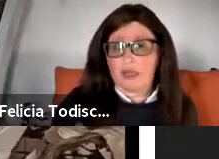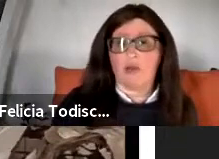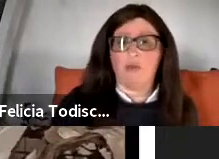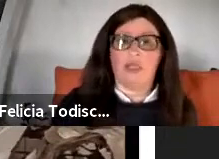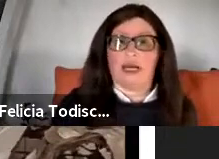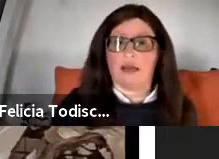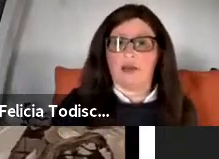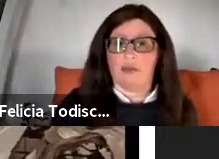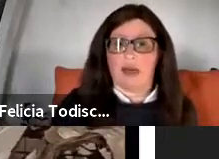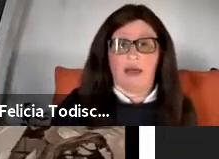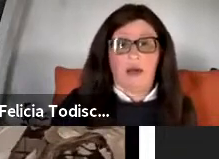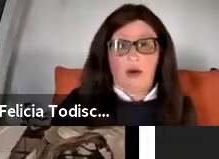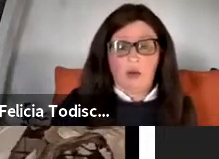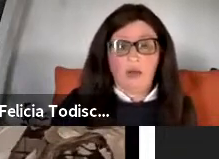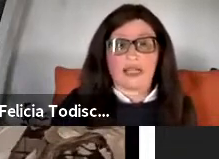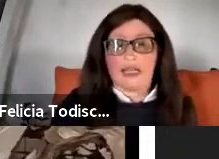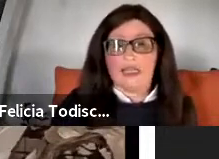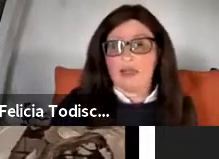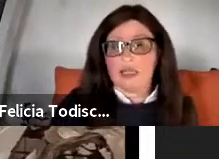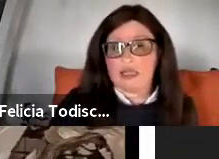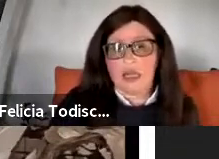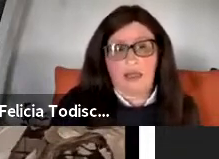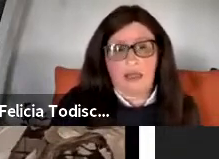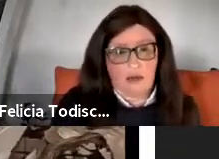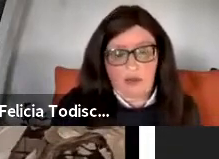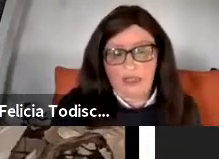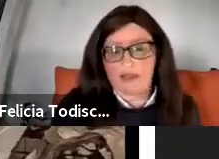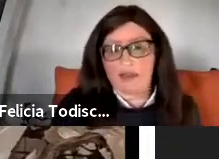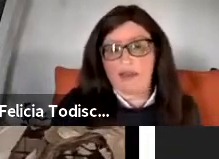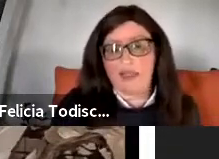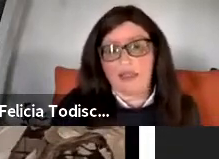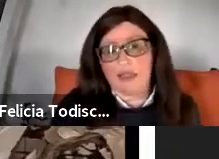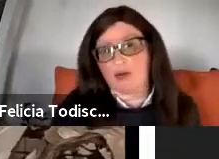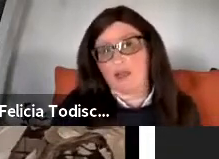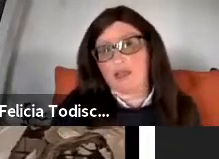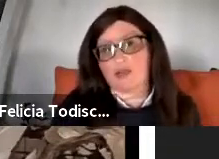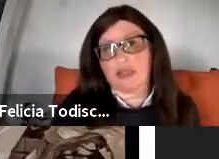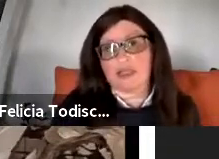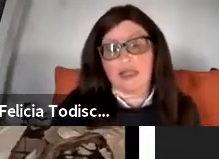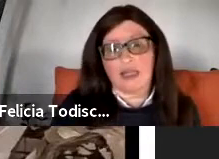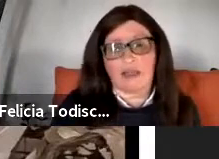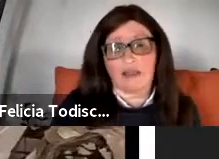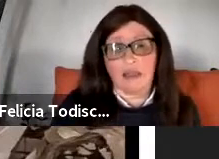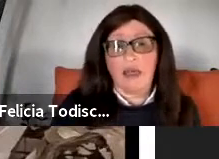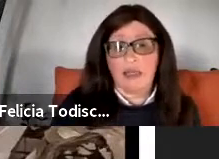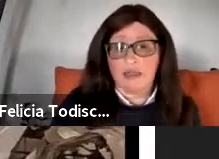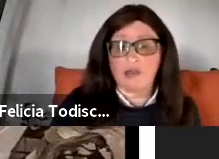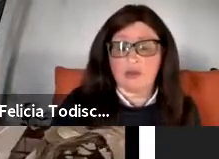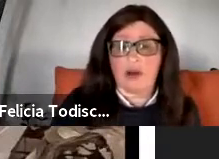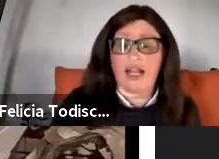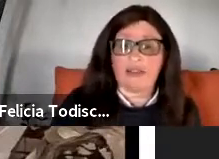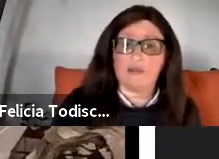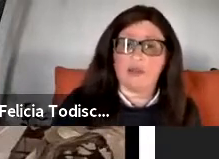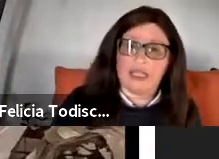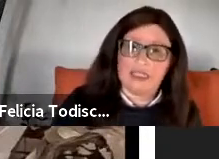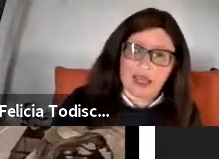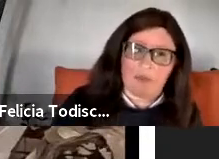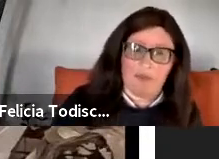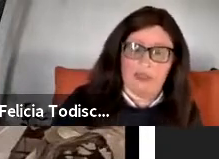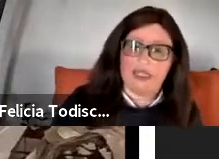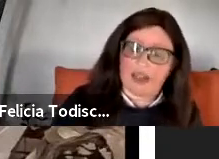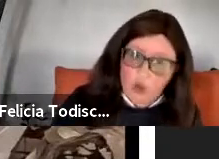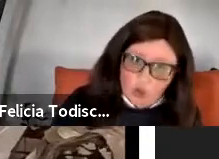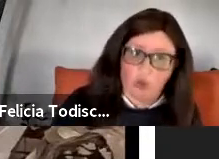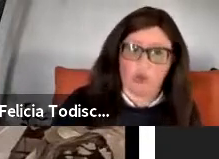utilizzi per comunicare con me. Oltre alla lingua dei segni, che ovviamente rivendicano i sordi segnanti, esistono altre